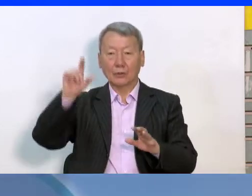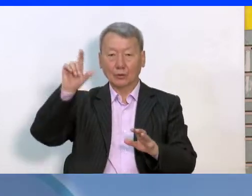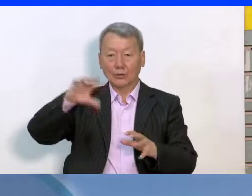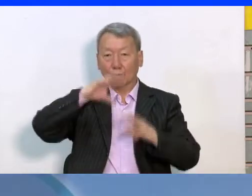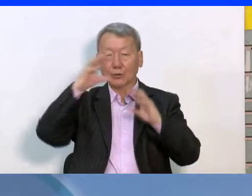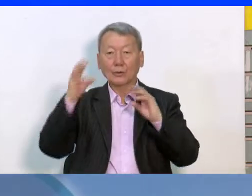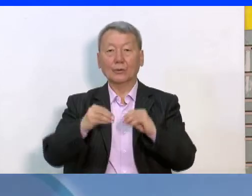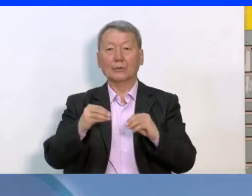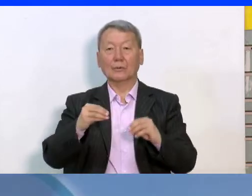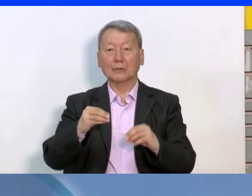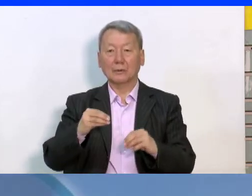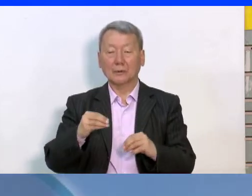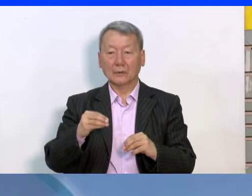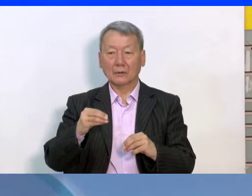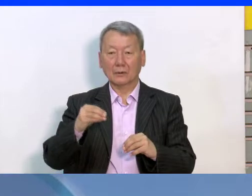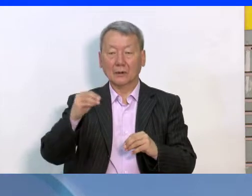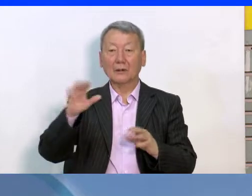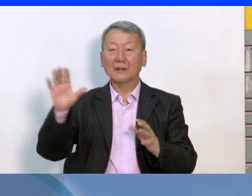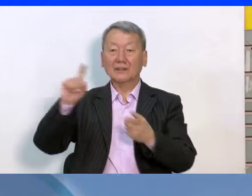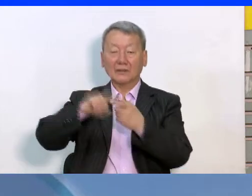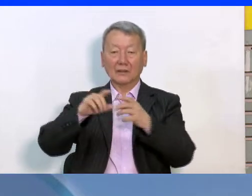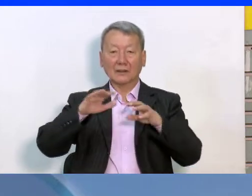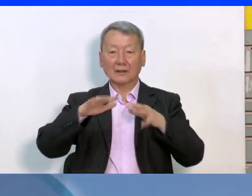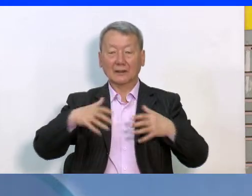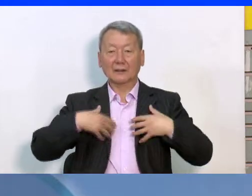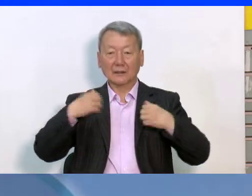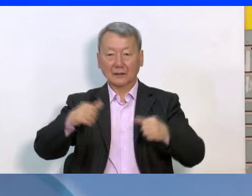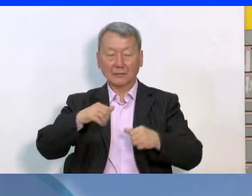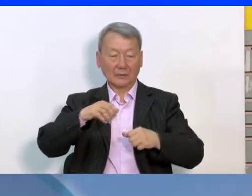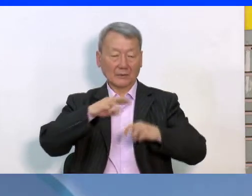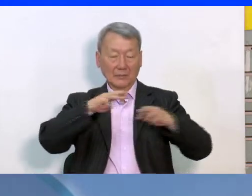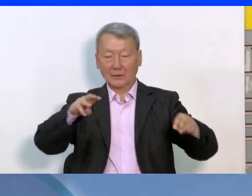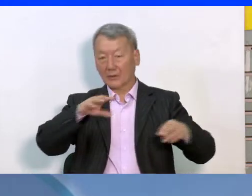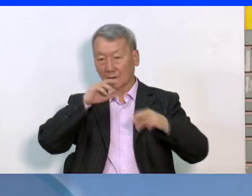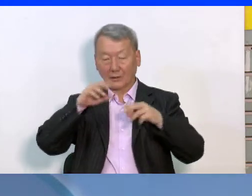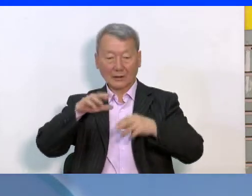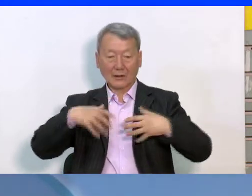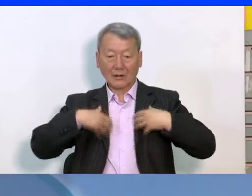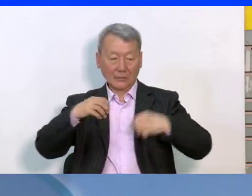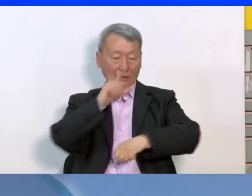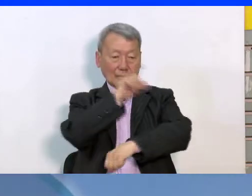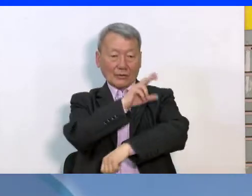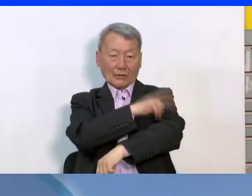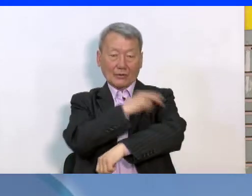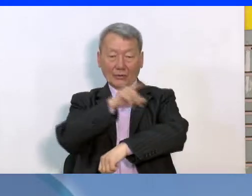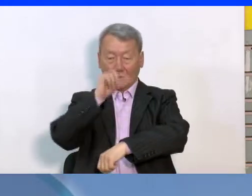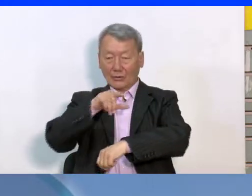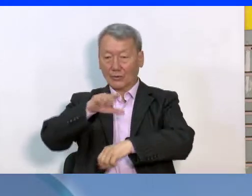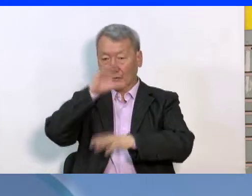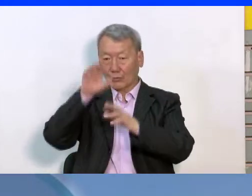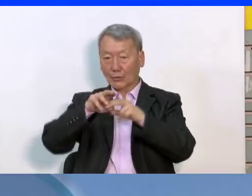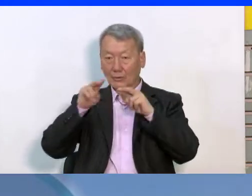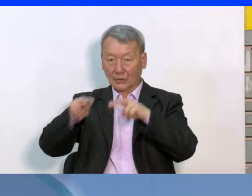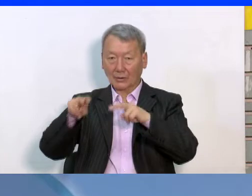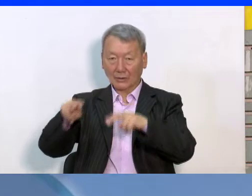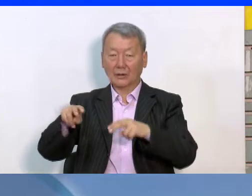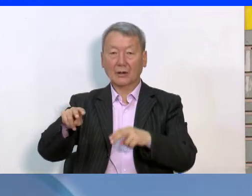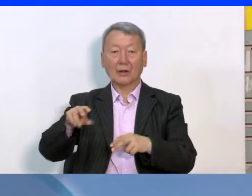тургундарыбыздын саламаттыгы көзөмөлдө, жалпы областтагы